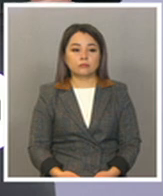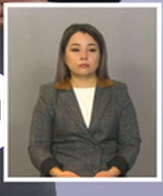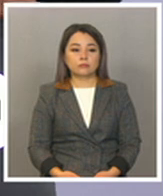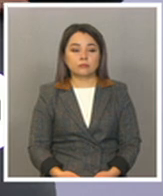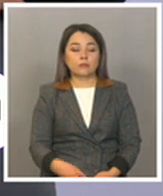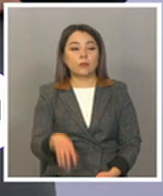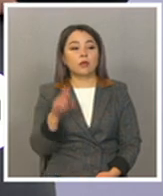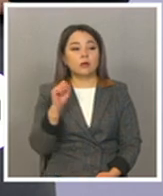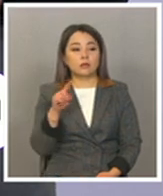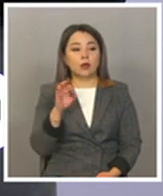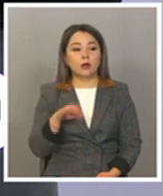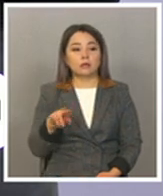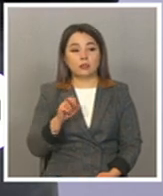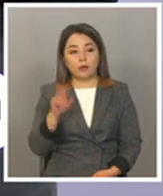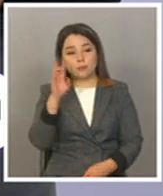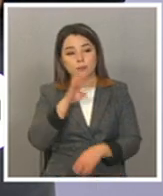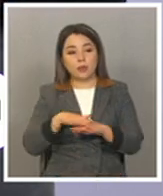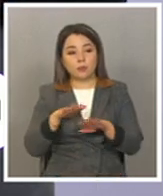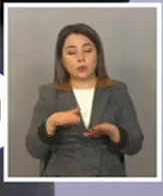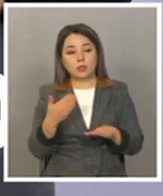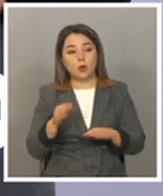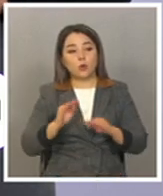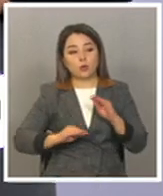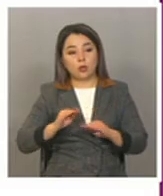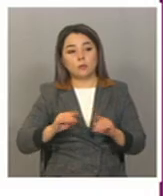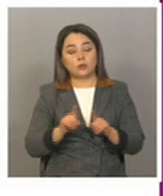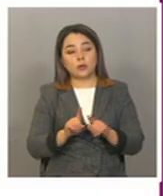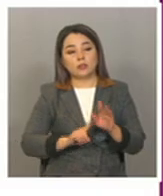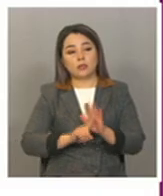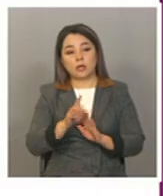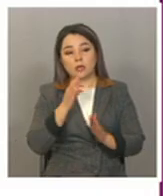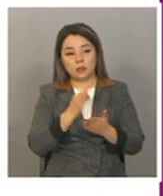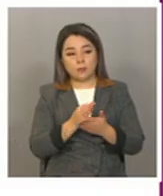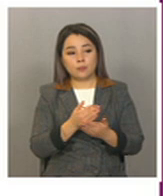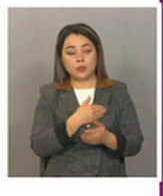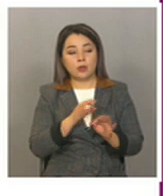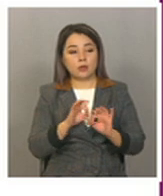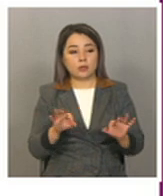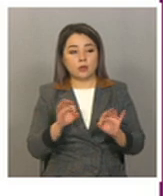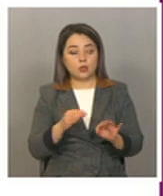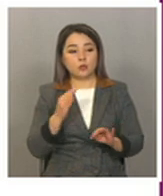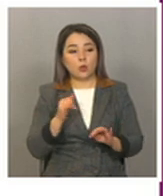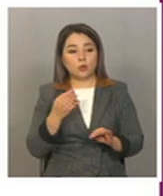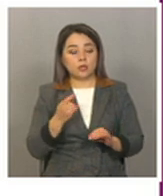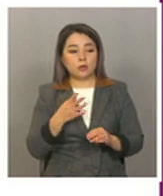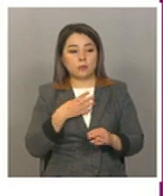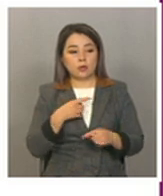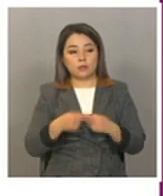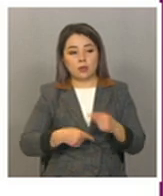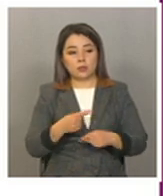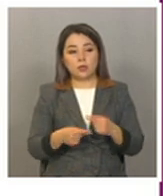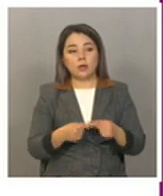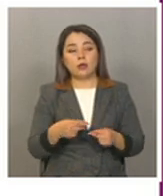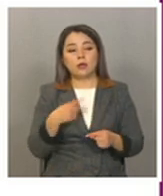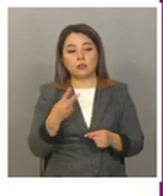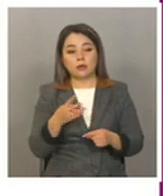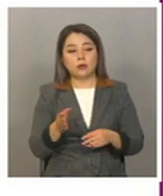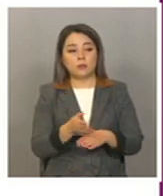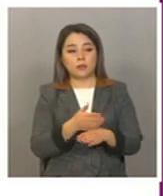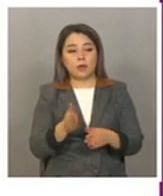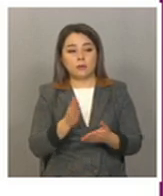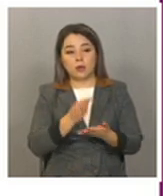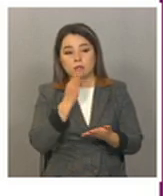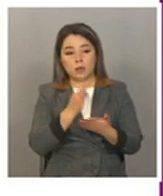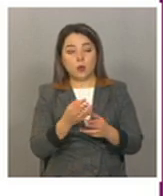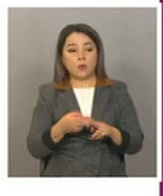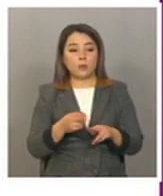Алтын Орда мемлекетінің құрылымына келетін болсақ, айтып өткеніміздей Жошы ұлысының өзі екі қанатқа бөлінді. Яғни